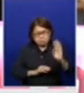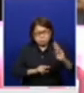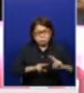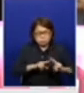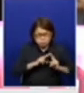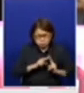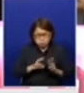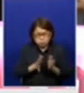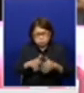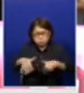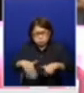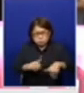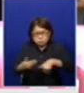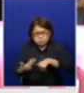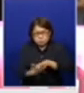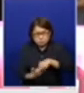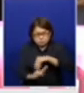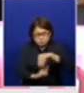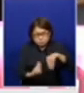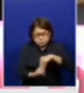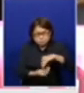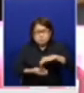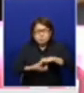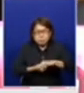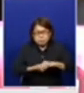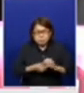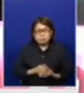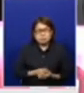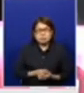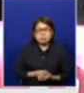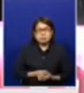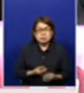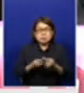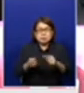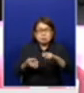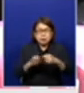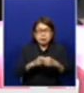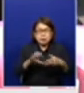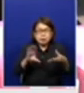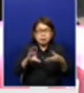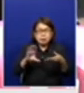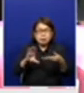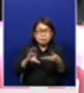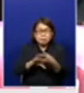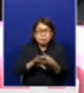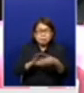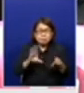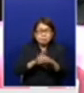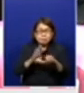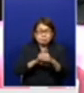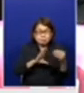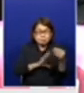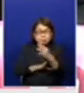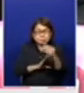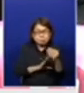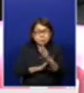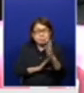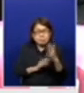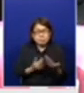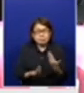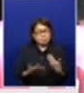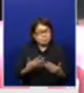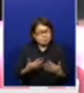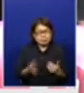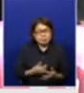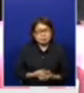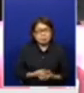ชนอย่างแท้จริงนะครับเนื่องด้วยติดขัดในส่วนของสไลด์ก็อาจจะทำให้ไม่สมบูรณ์ในการอภิปรายแต่ไม่เป็นไรครับท่านประธาน